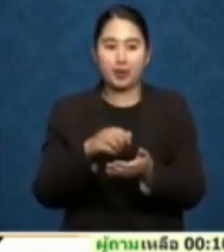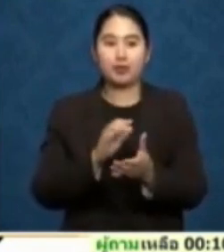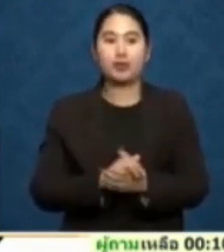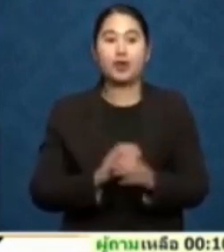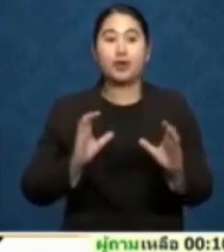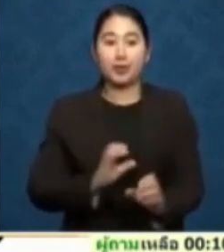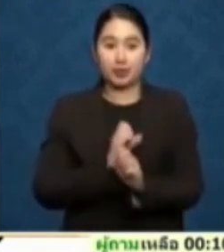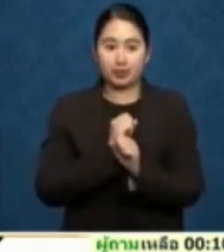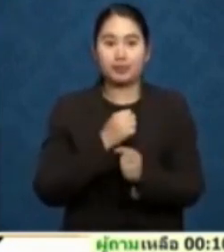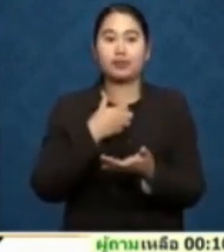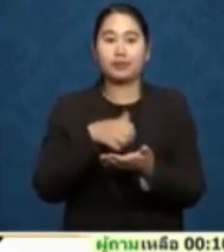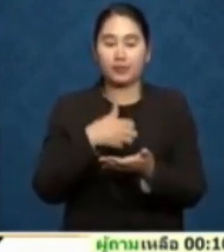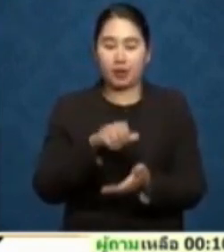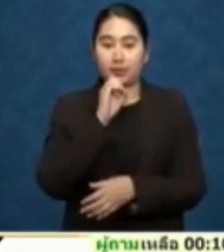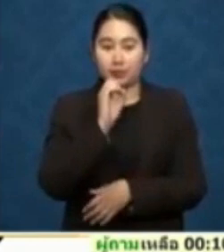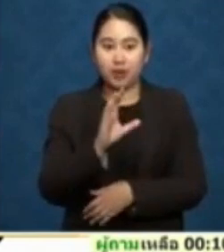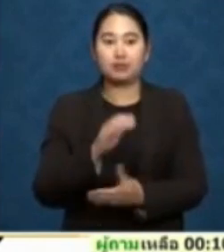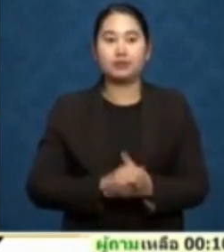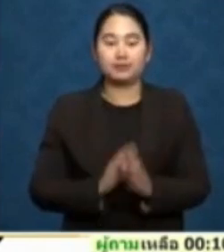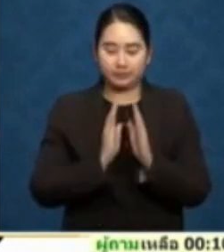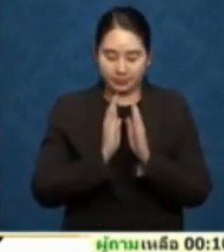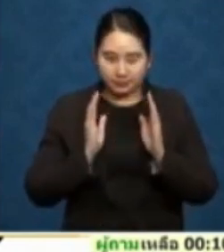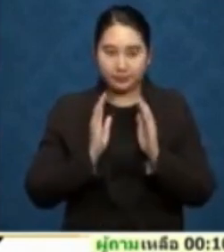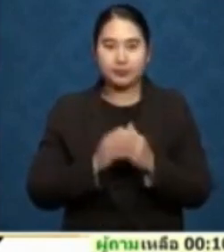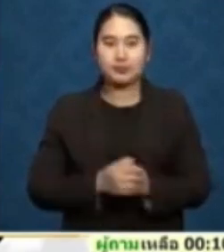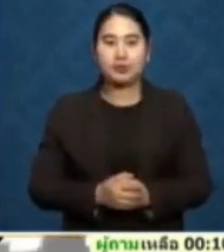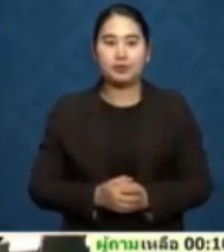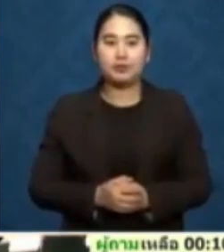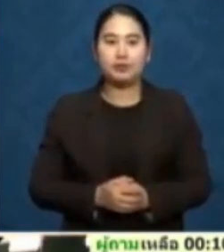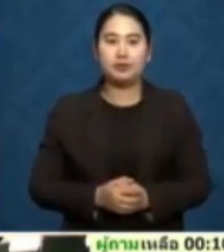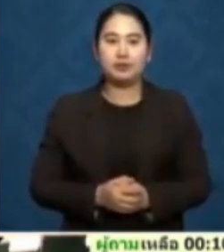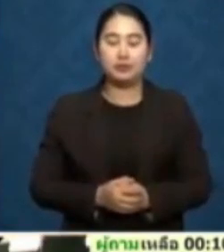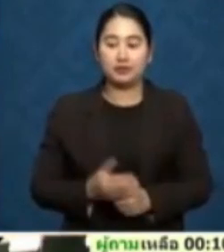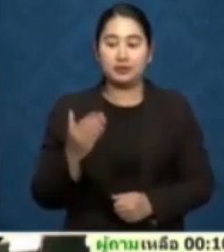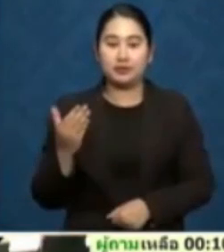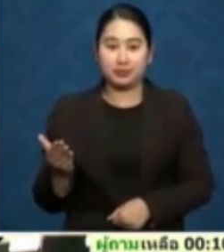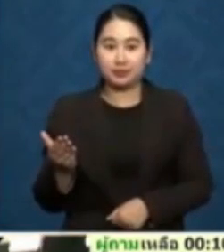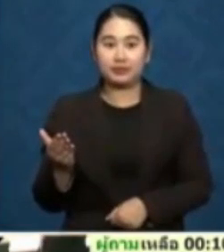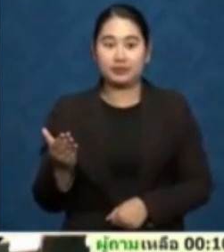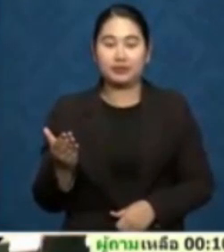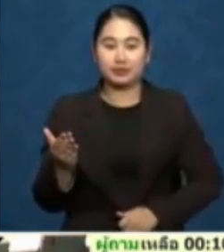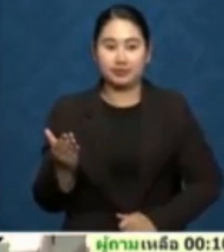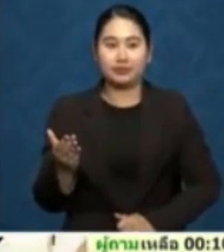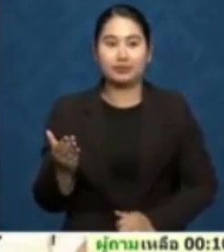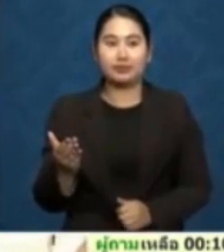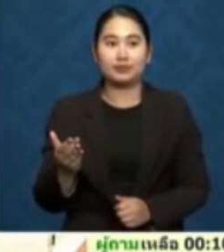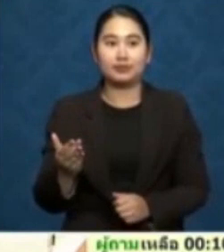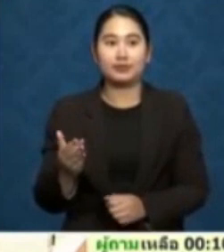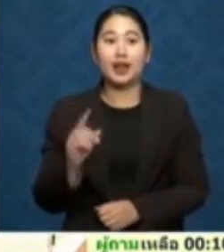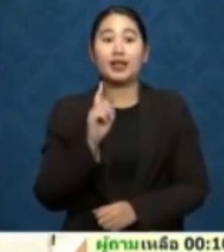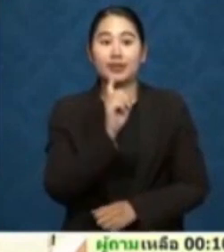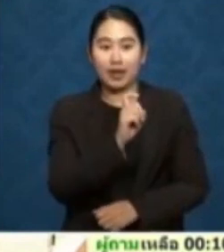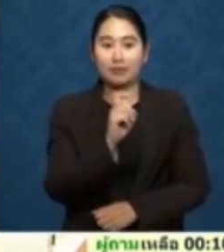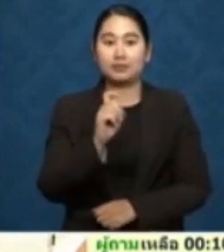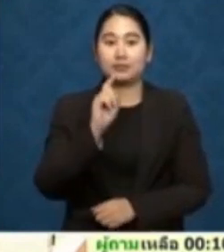คำตอบเท่านี้ครับขอบคุณครับท่านประธานครับ ขอเชิญคุณ ทิติกันถามเป็นครั้งที่2